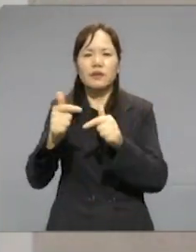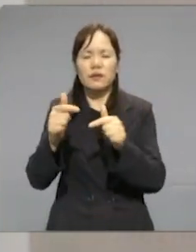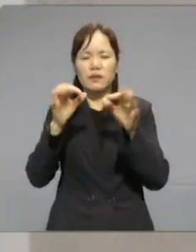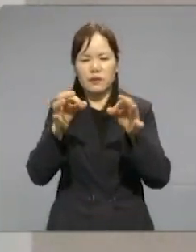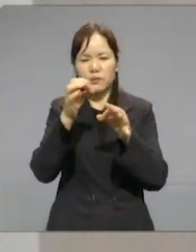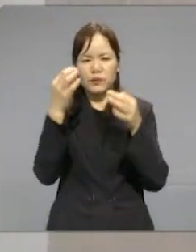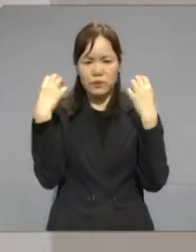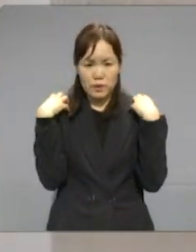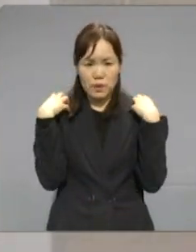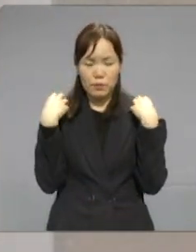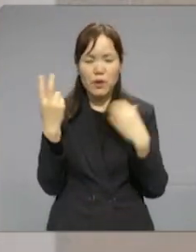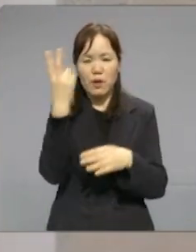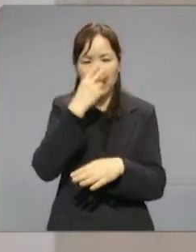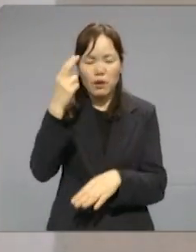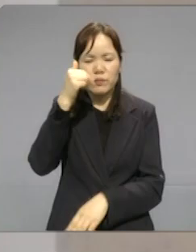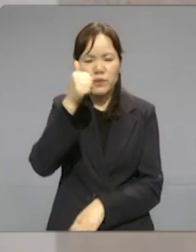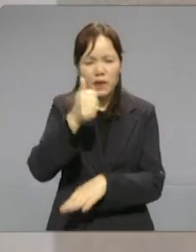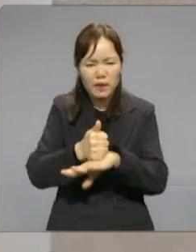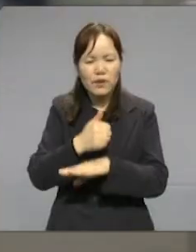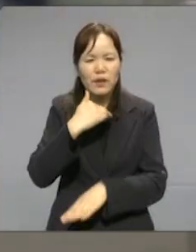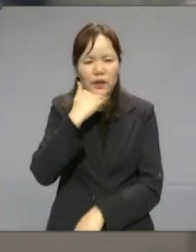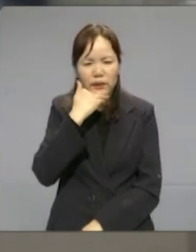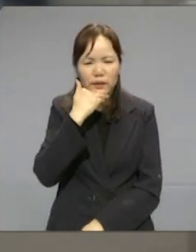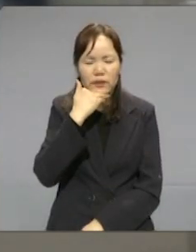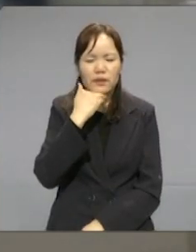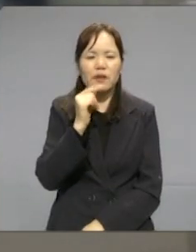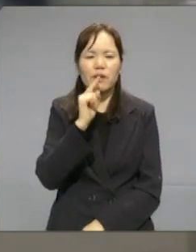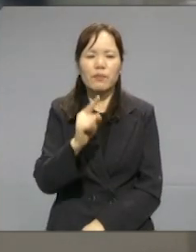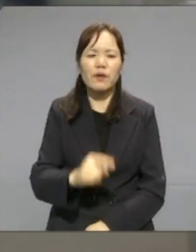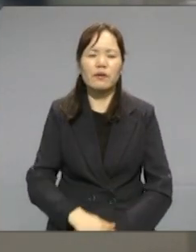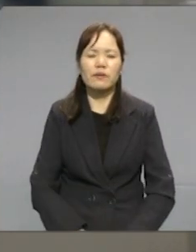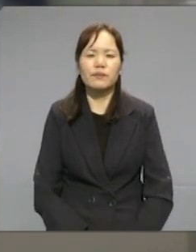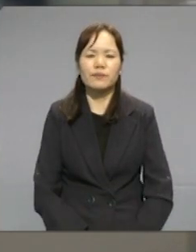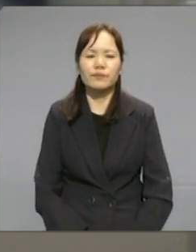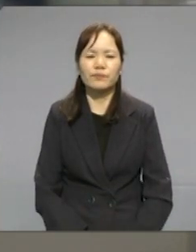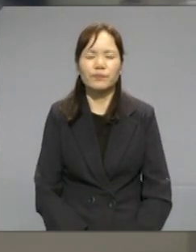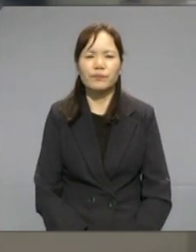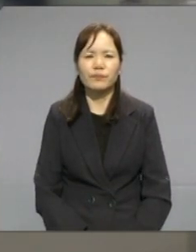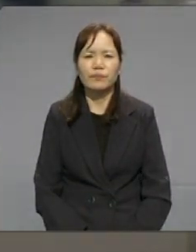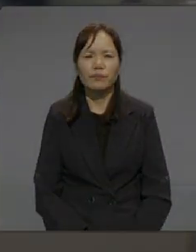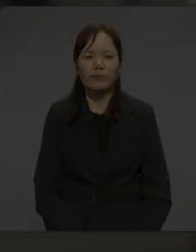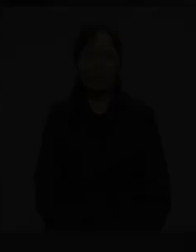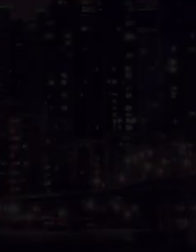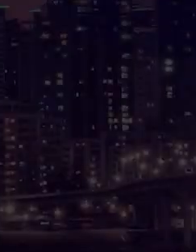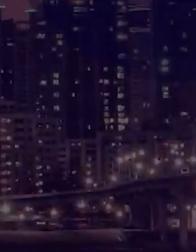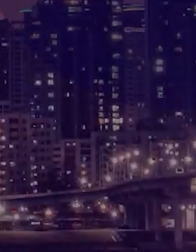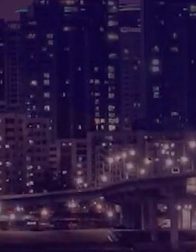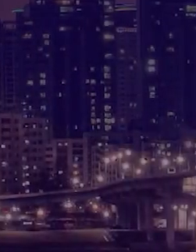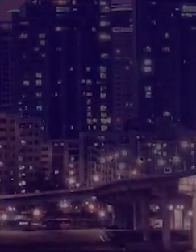금융당국의 검사 결과를 기다리겠다는 입장입니다. OBS 뉴스 신송입니다.